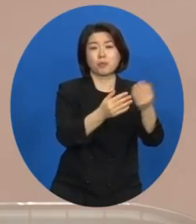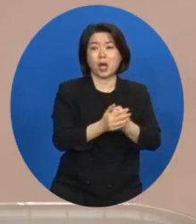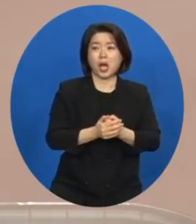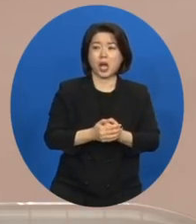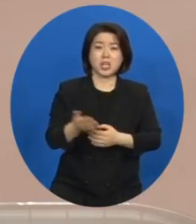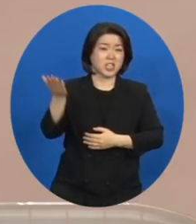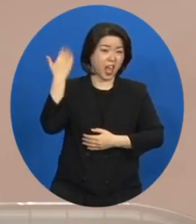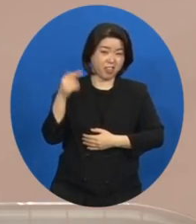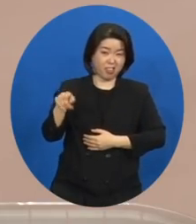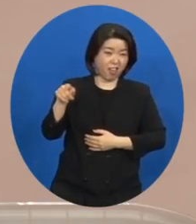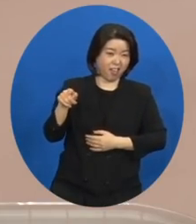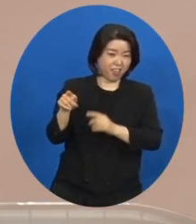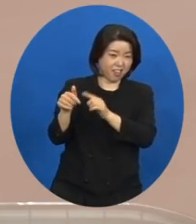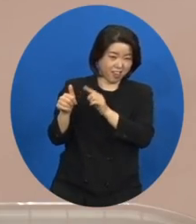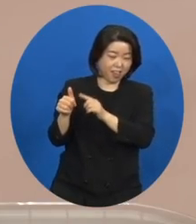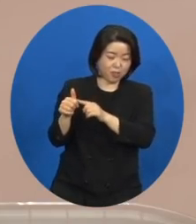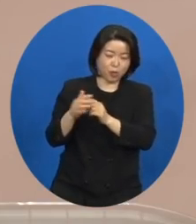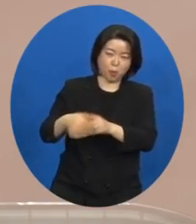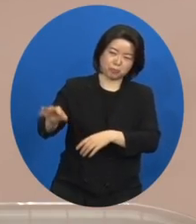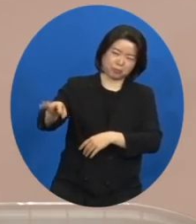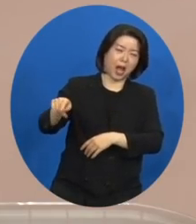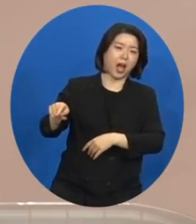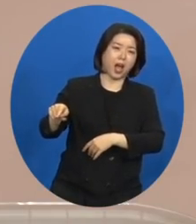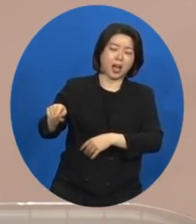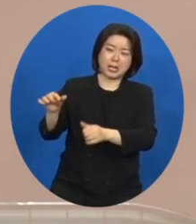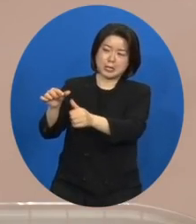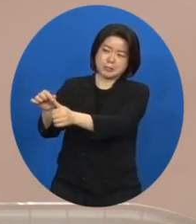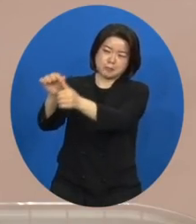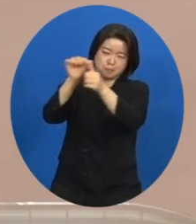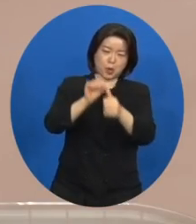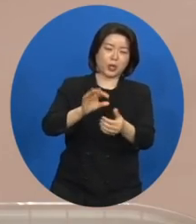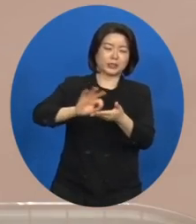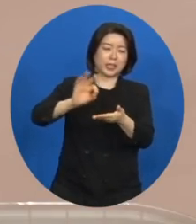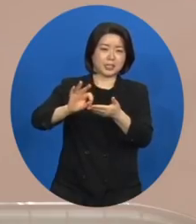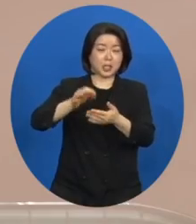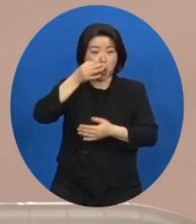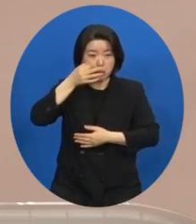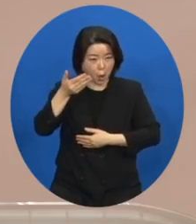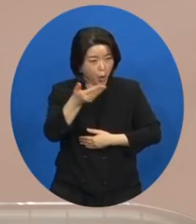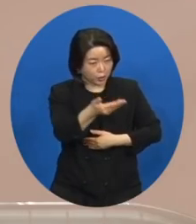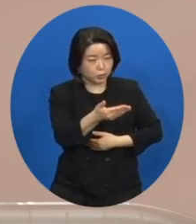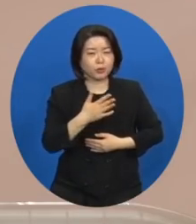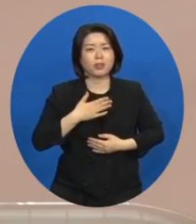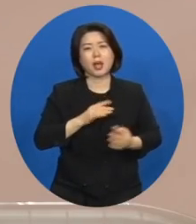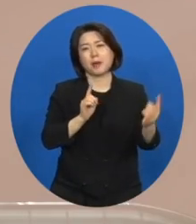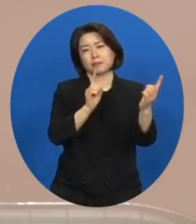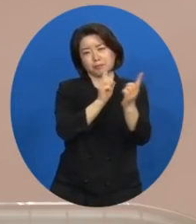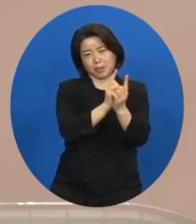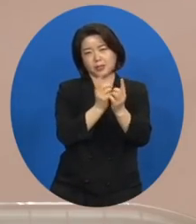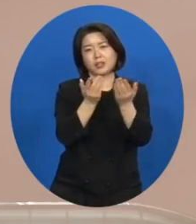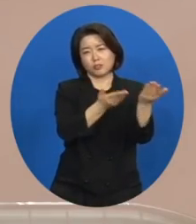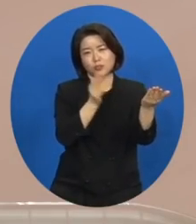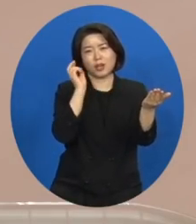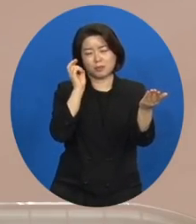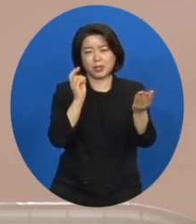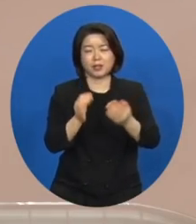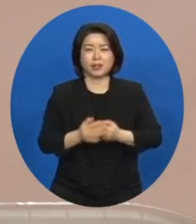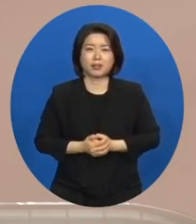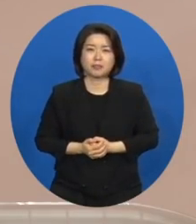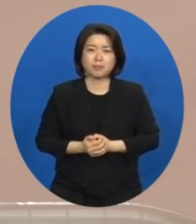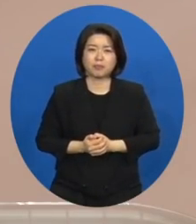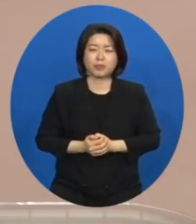정말 이런 사람들 건져 1 미스신 달하는 것을 볼 거 주시라고 저를 만나게 하신 것이 아닐까 그러면서 저는